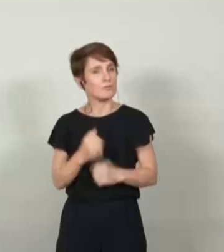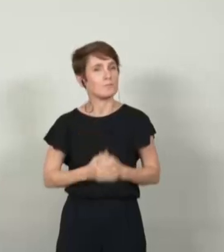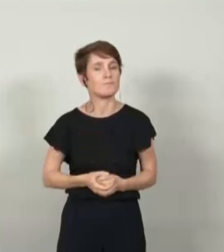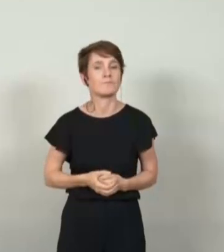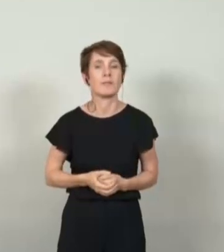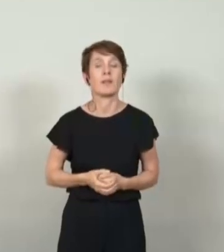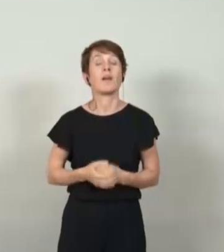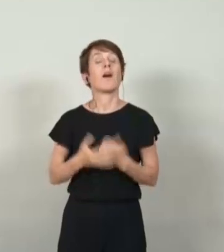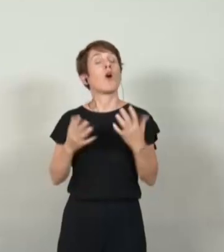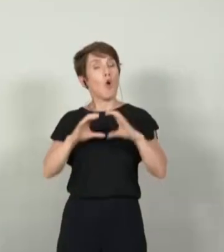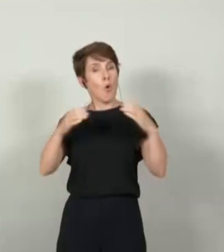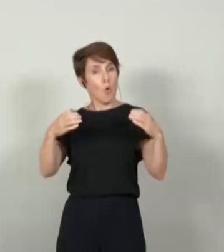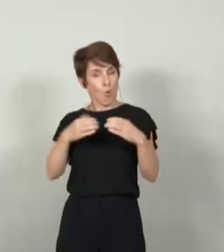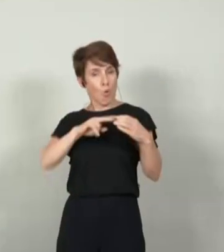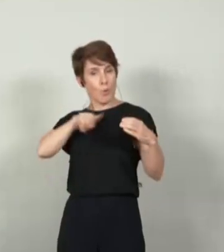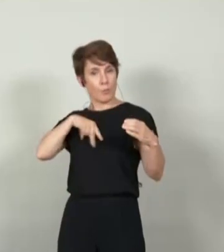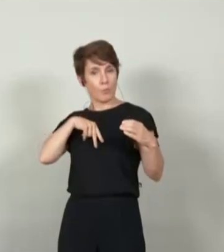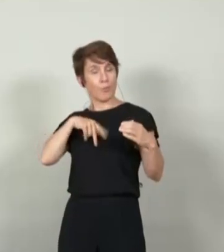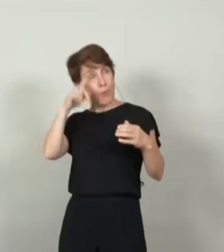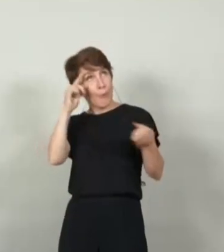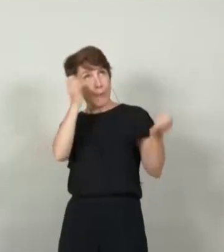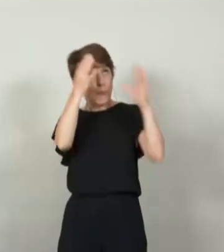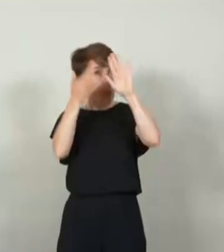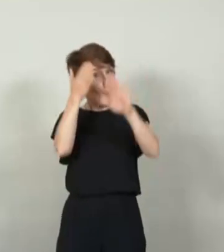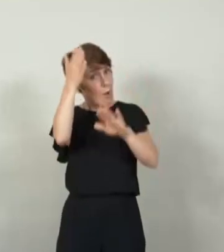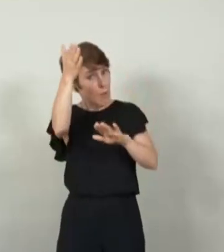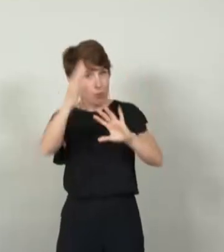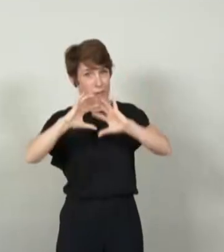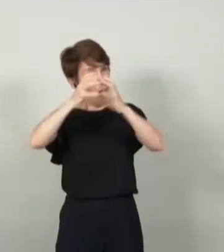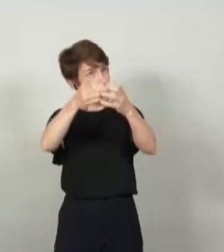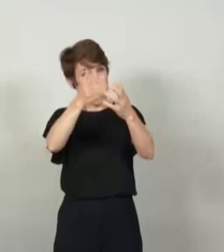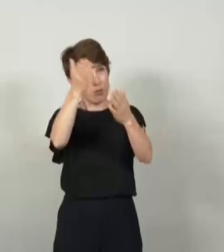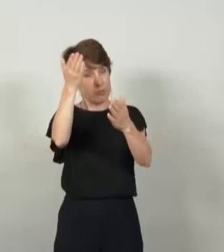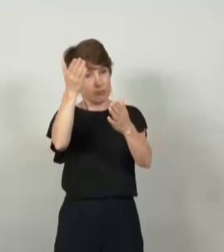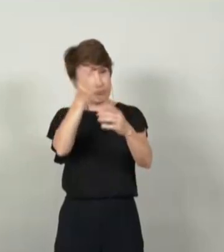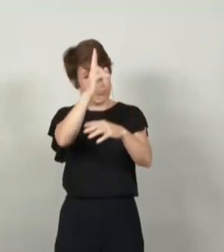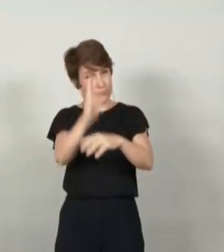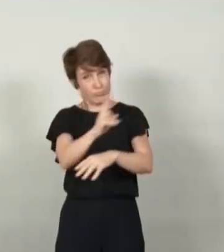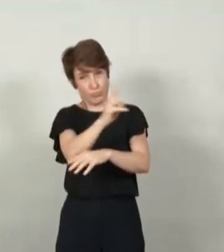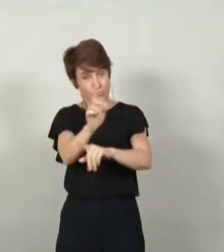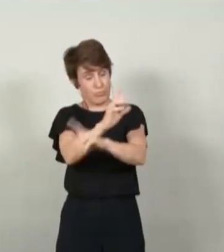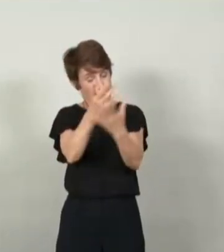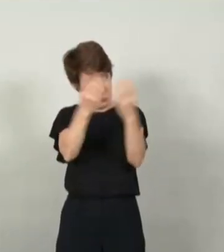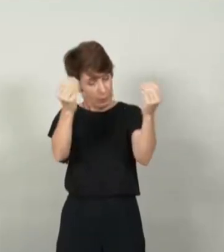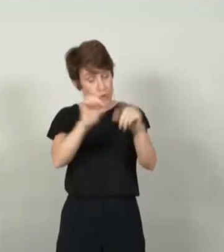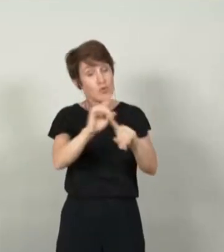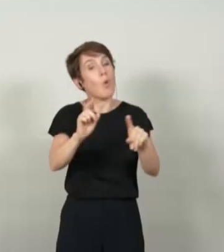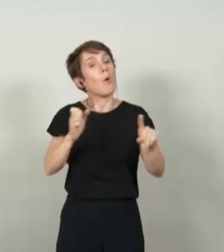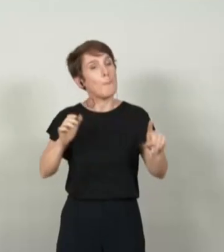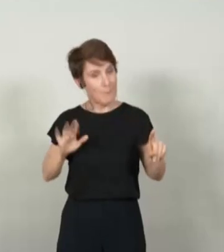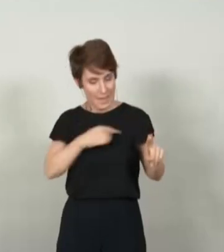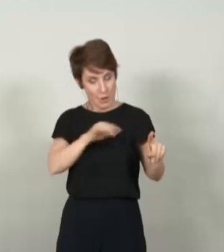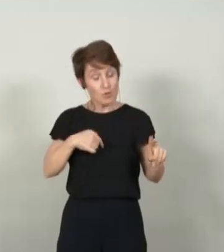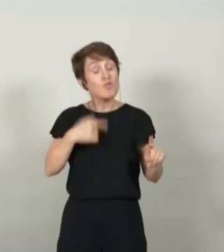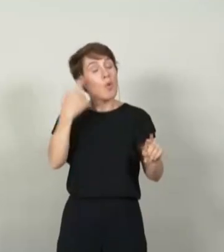croit pas en la fin du monde cela décevra certainement notre collègue Antoine bac mais nous croyons en la fin d'un monde comme l'indique